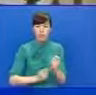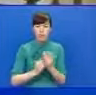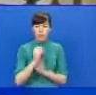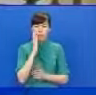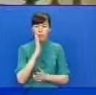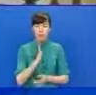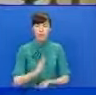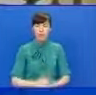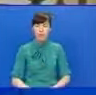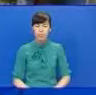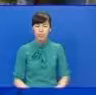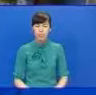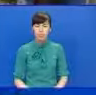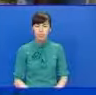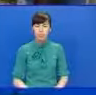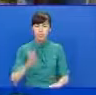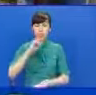көрінгендер. Мынау